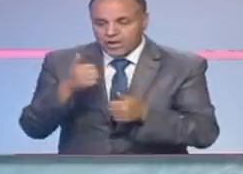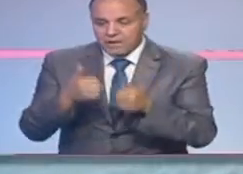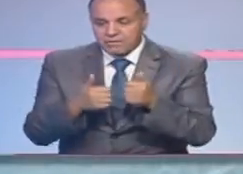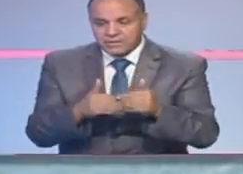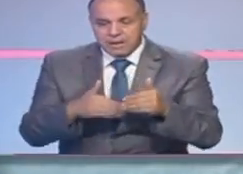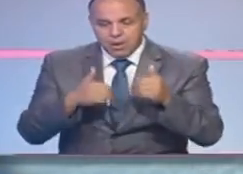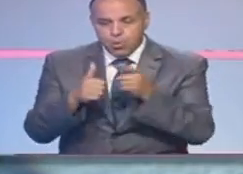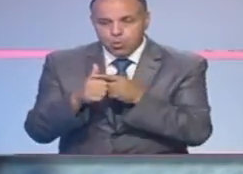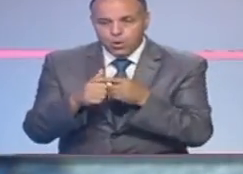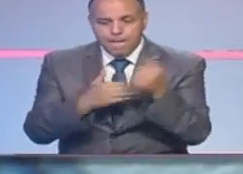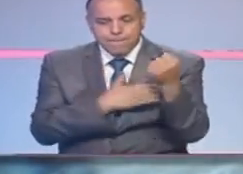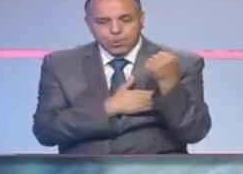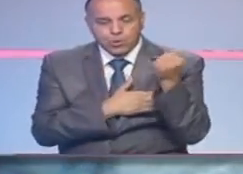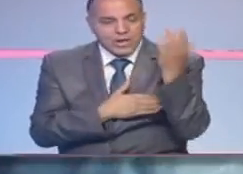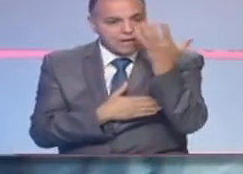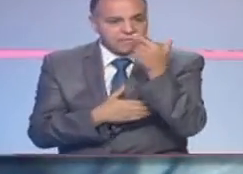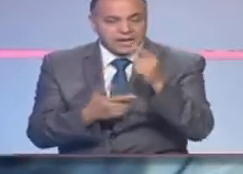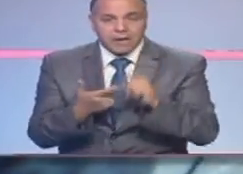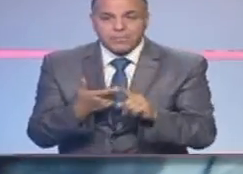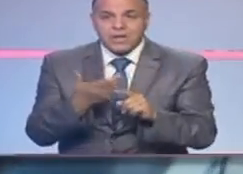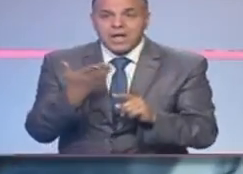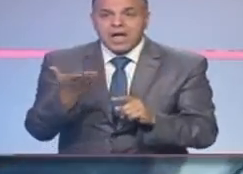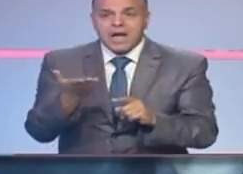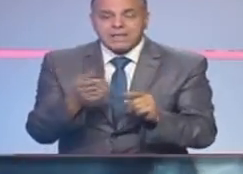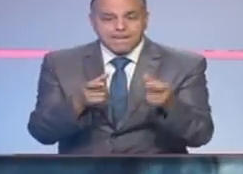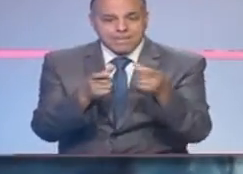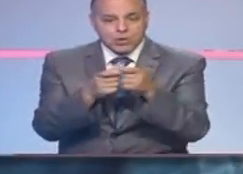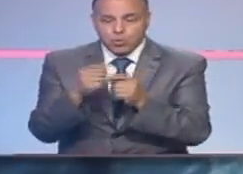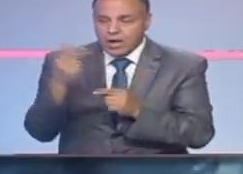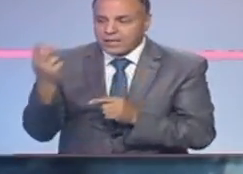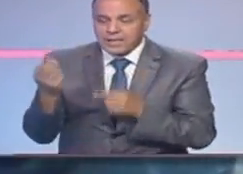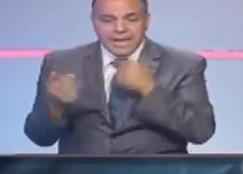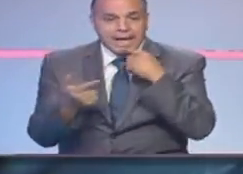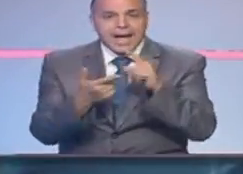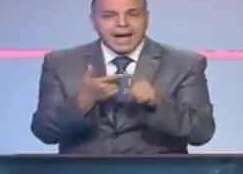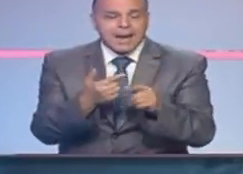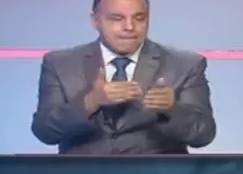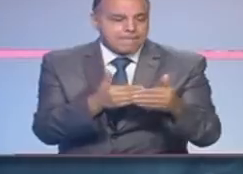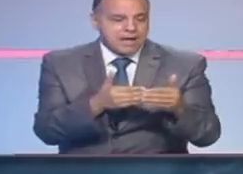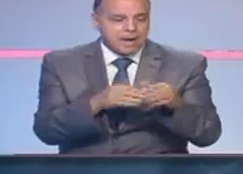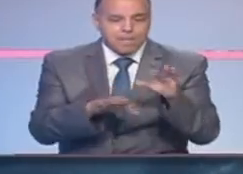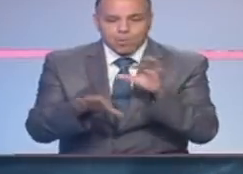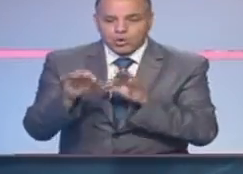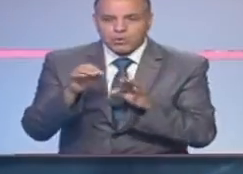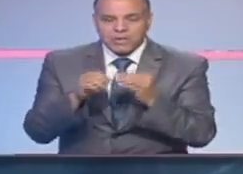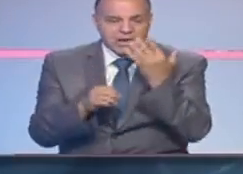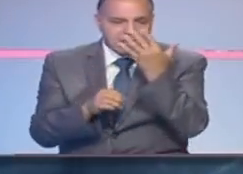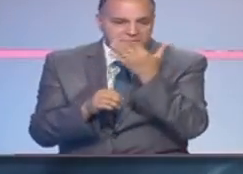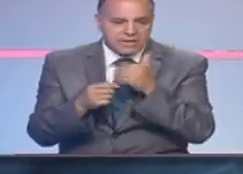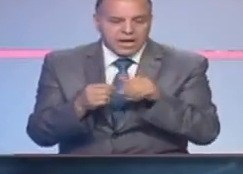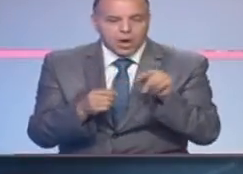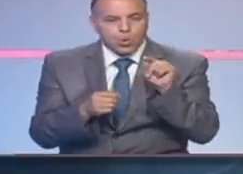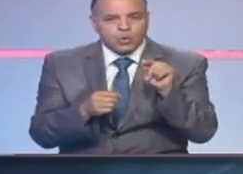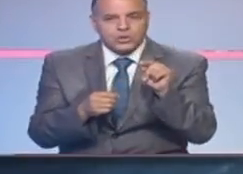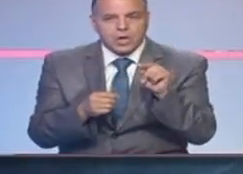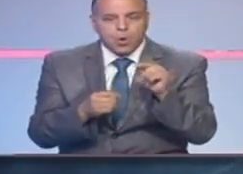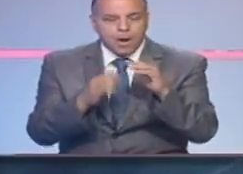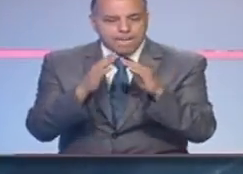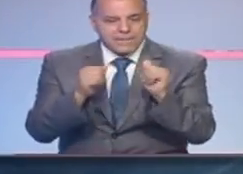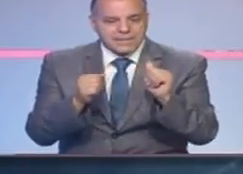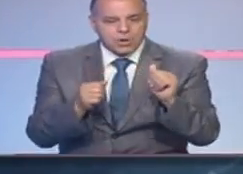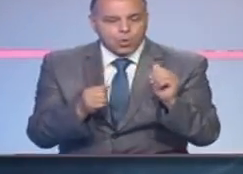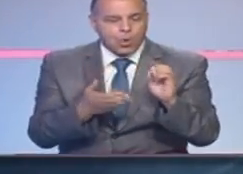الدور الاول من البطوله الافريقيه ضمن المجموعه الثانيه الى جانب منتخبات افريقيا الوسطى و مصر و